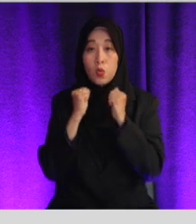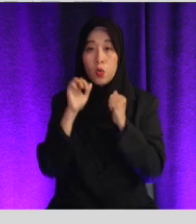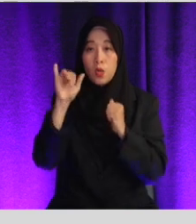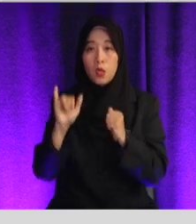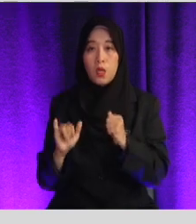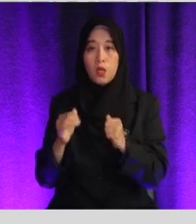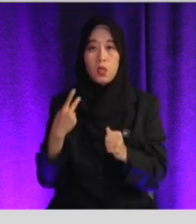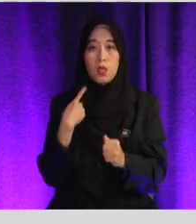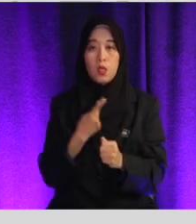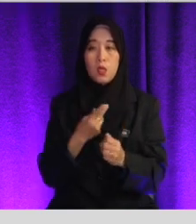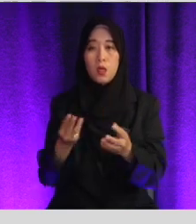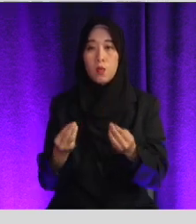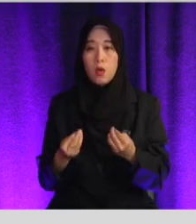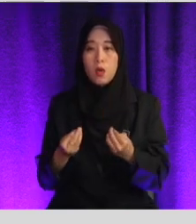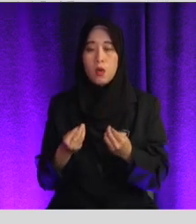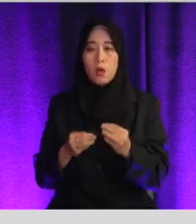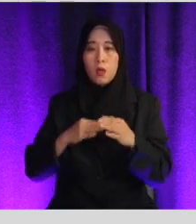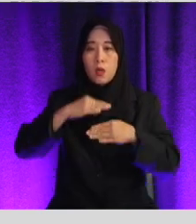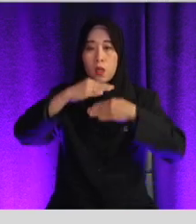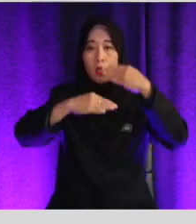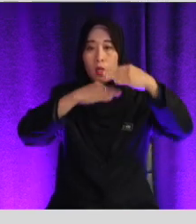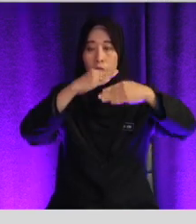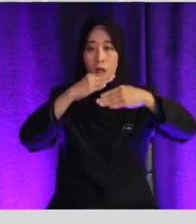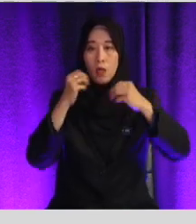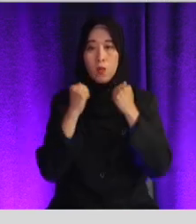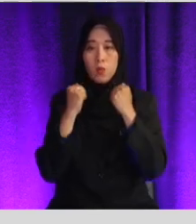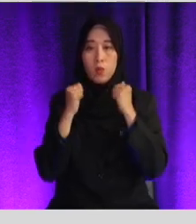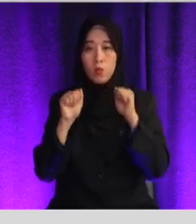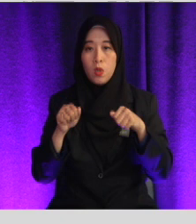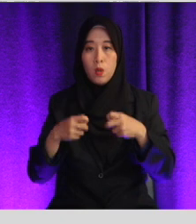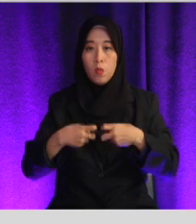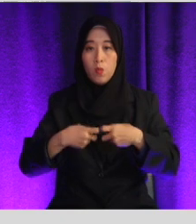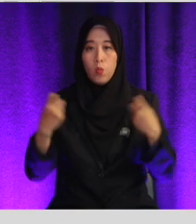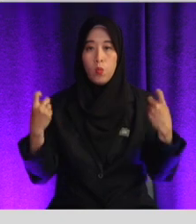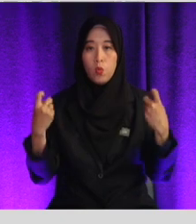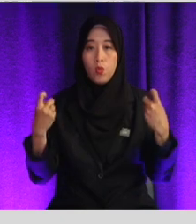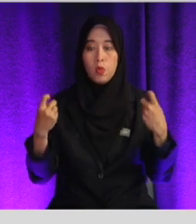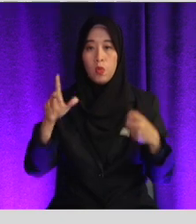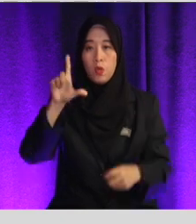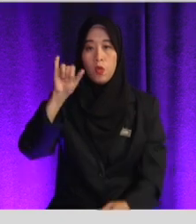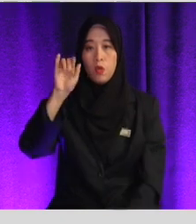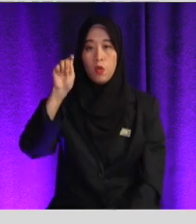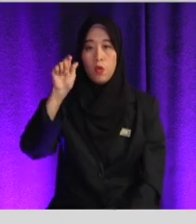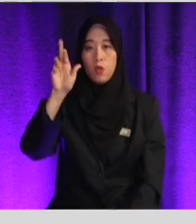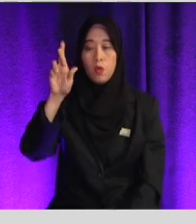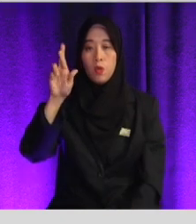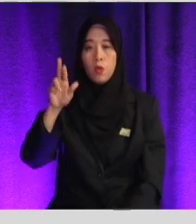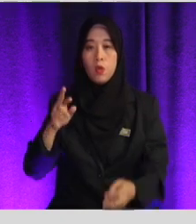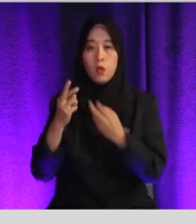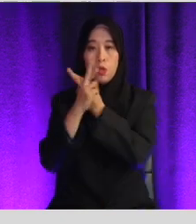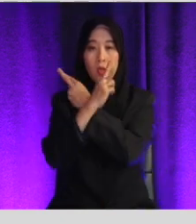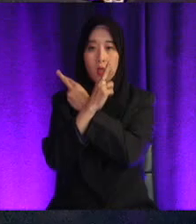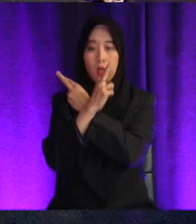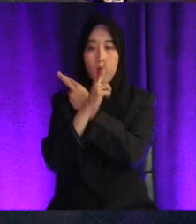sini bila dia dah mencapai tahap sejuk, automatik dia akan putuskan litar. Bila putuskan litar, maksudnya rintangan perlu besar ataupun